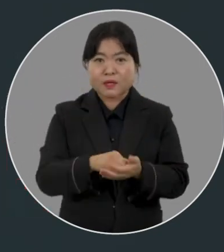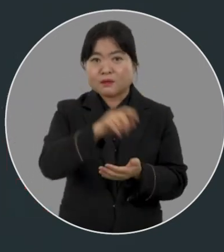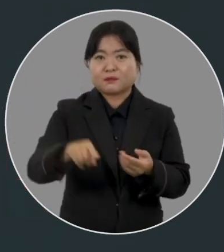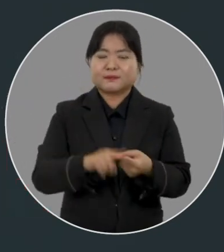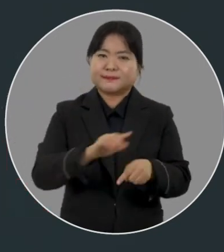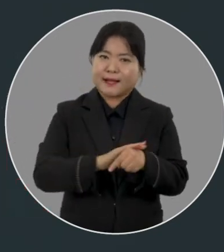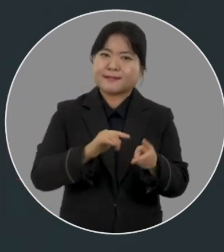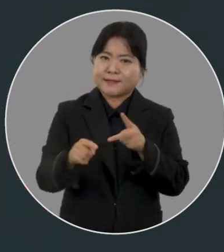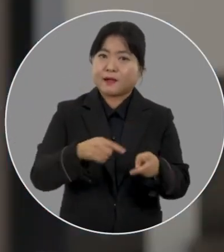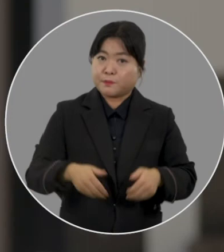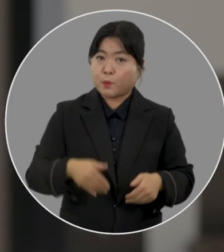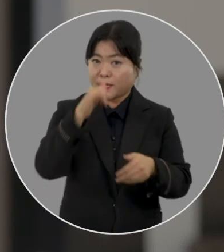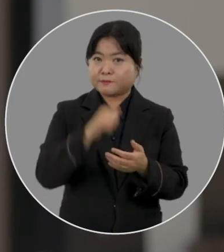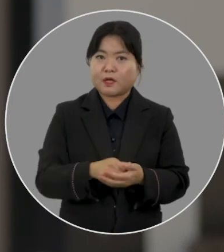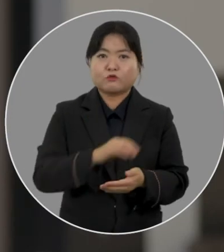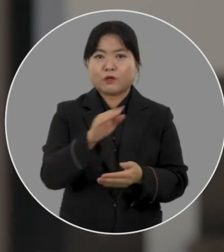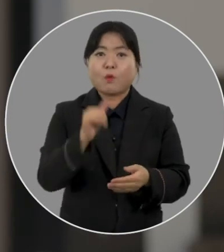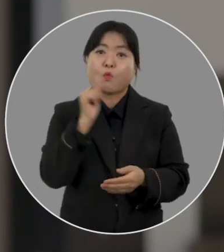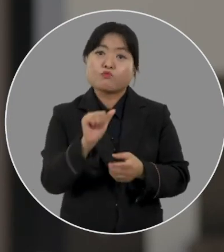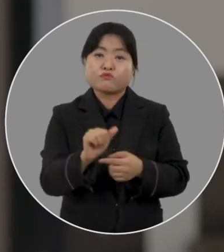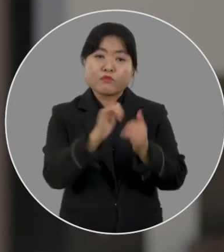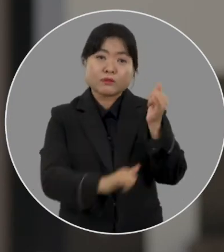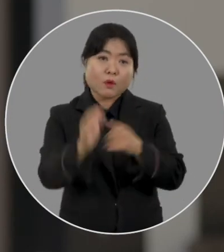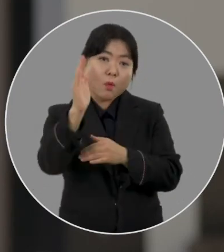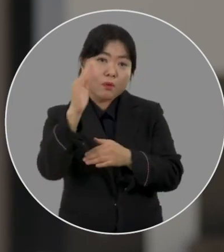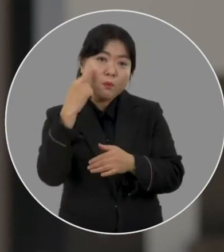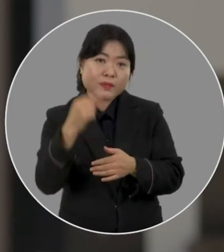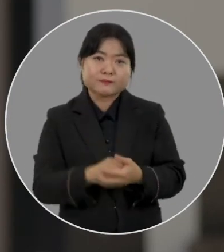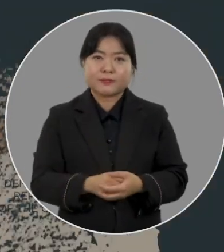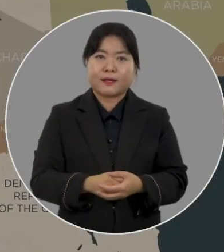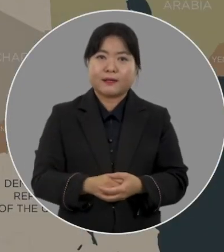우리가 잘 이해할 필요가 있습니다. 우리가 한 5분 역사 공부를 좀 해보겠습니다.